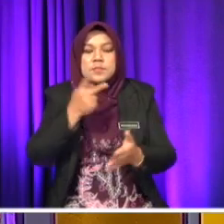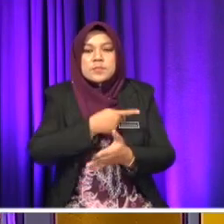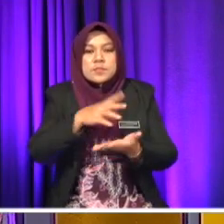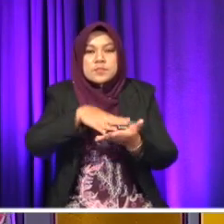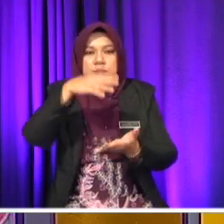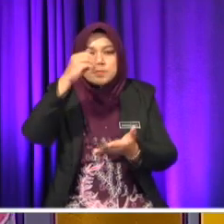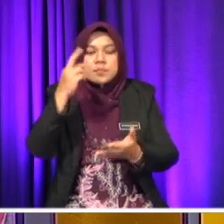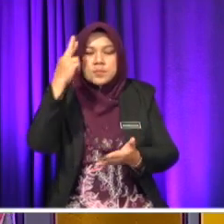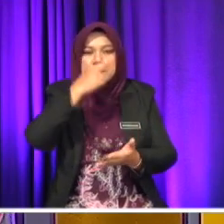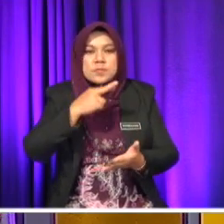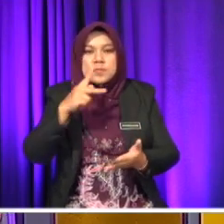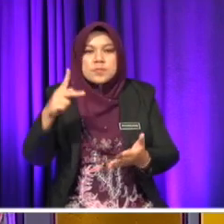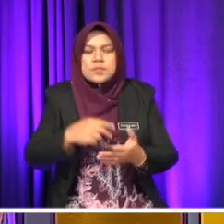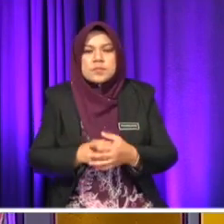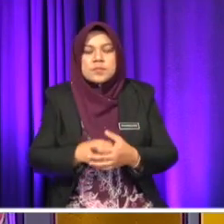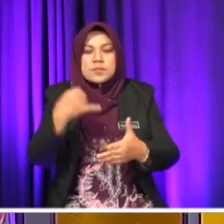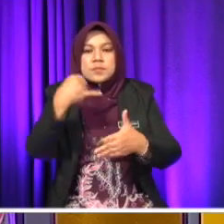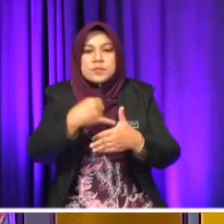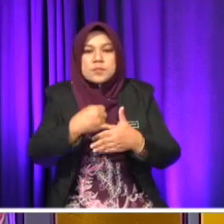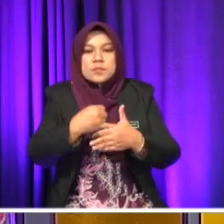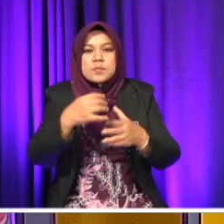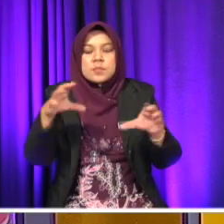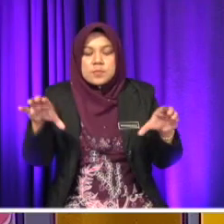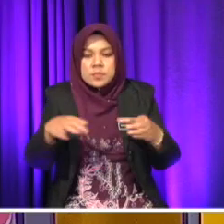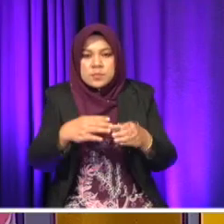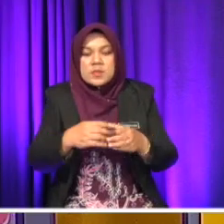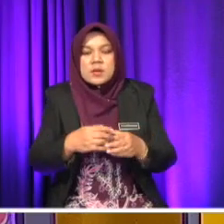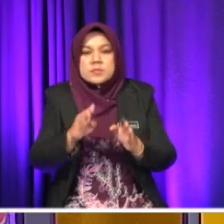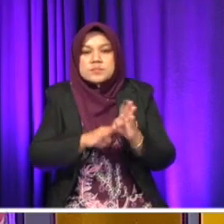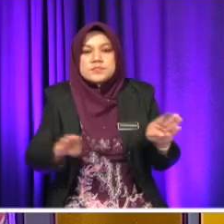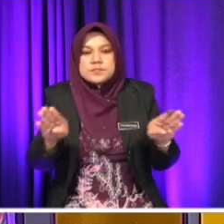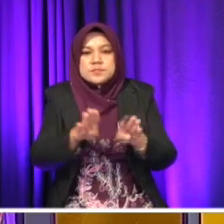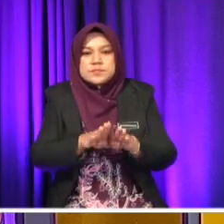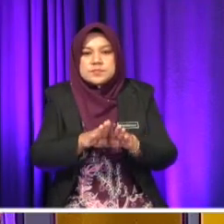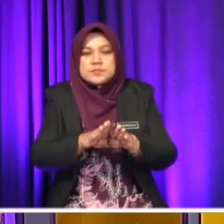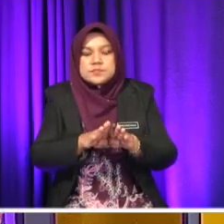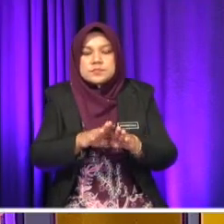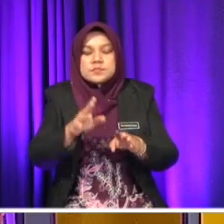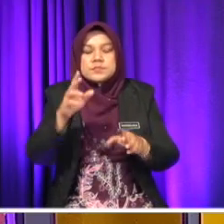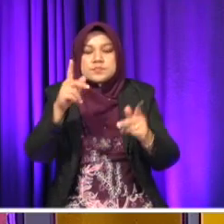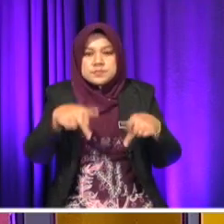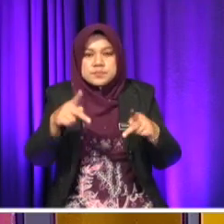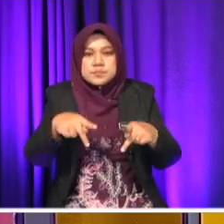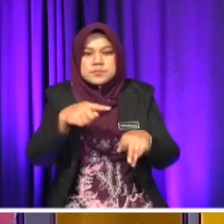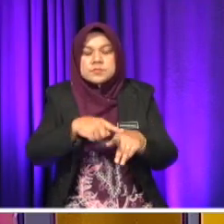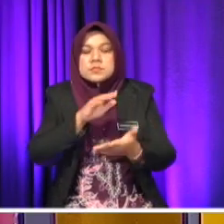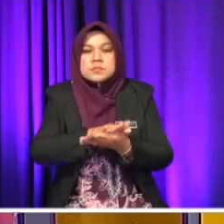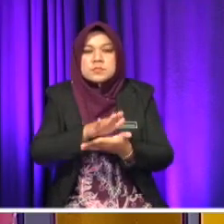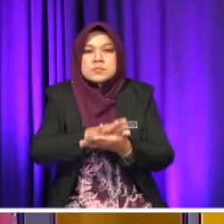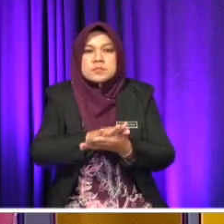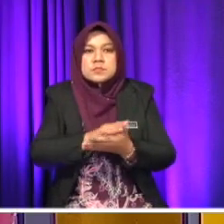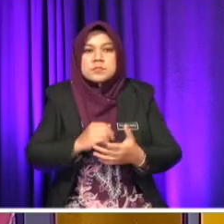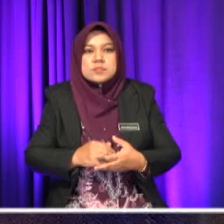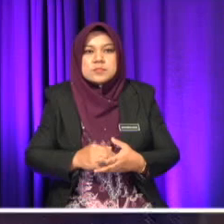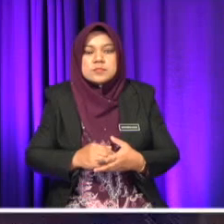merupakan intipati yang dapat memberikan praktikan sebagai pemimpin pelajar di sekolah kalau Irfan Tingo Hasan yang